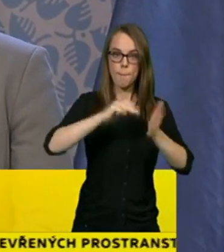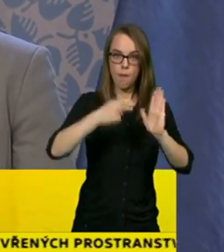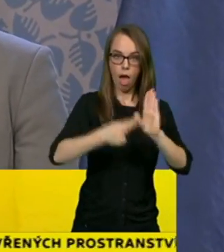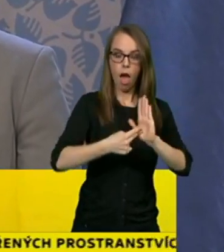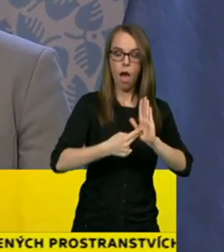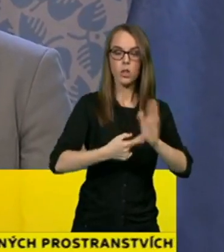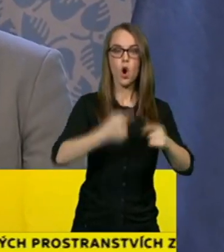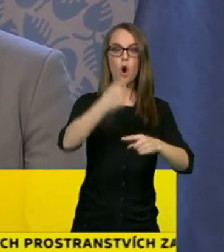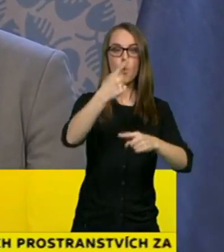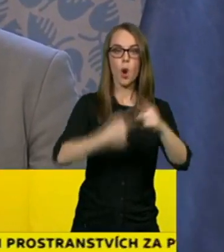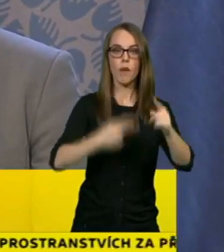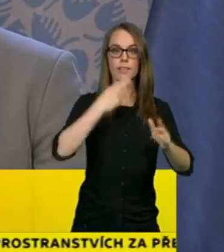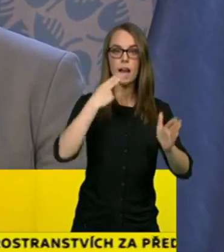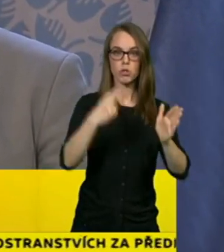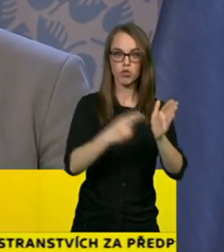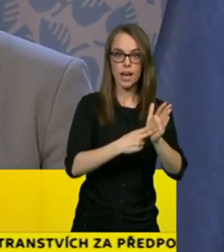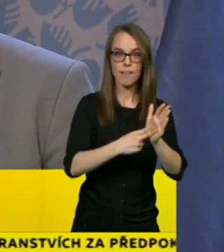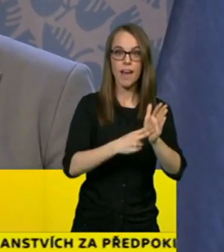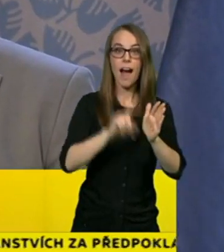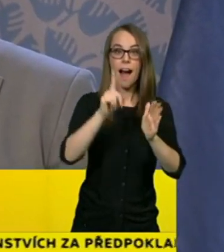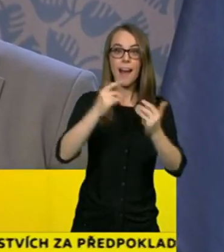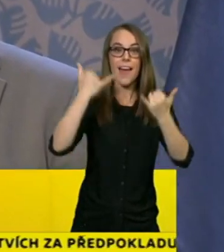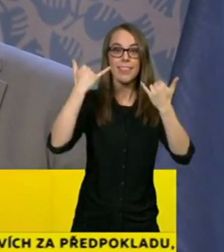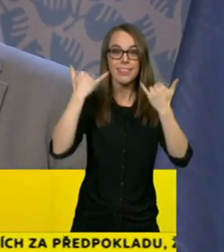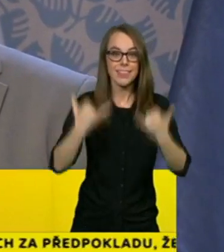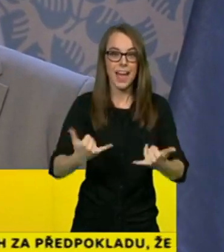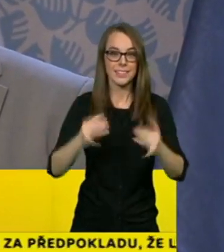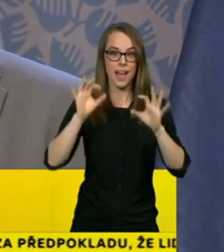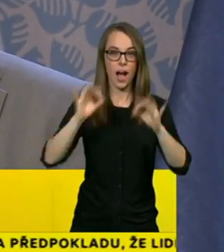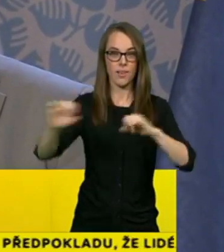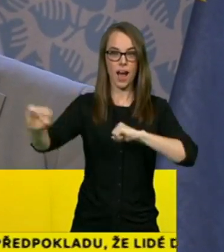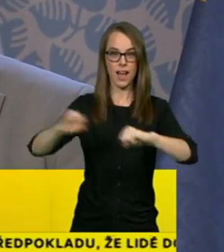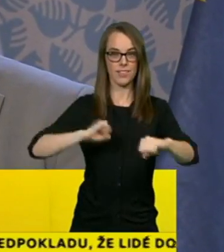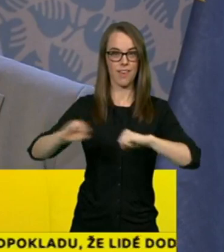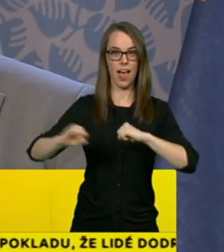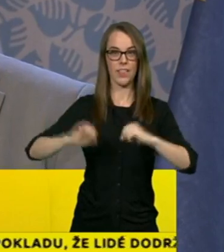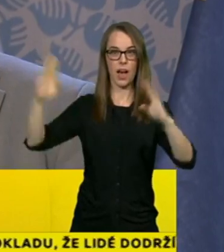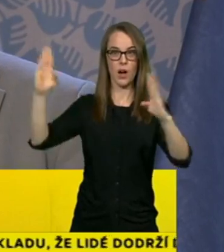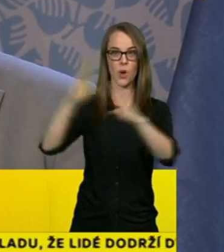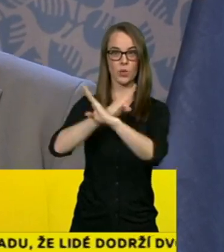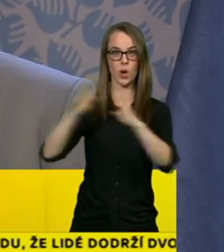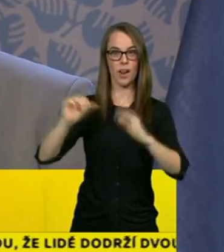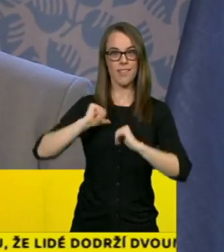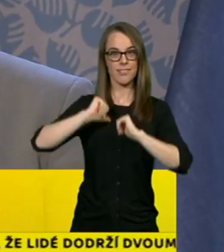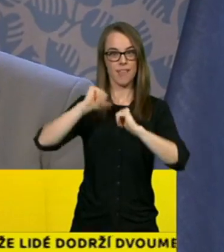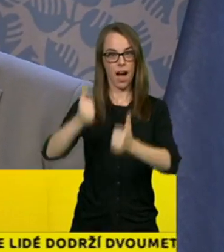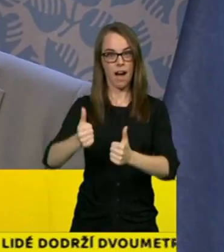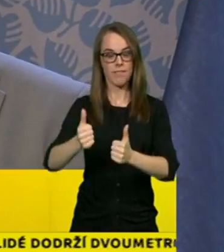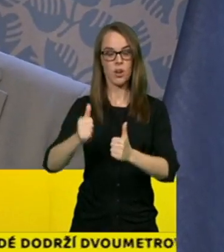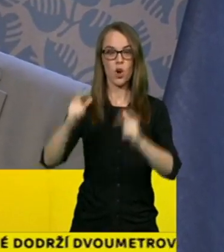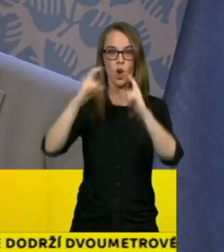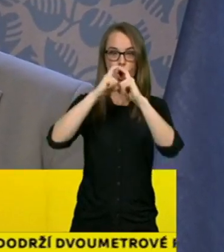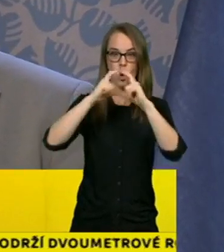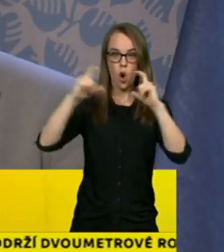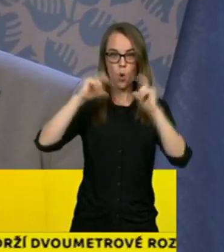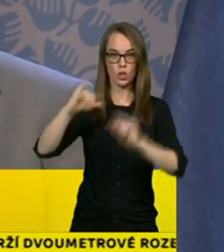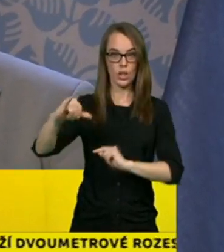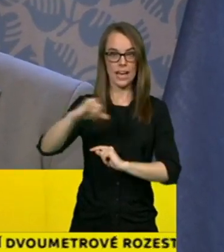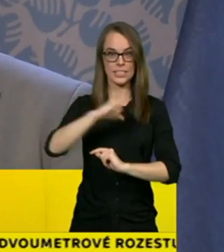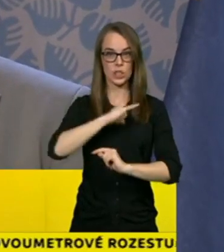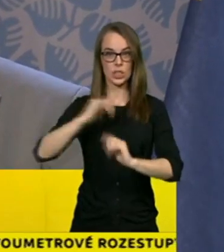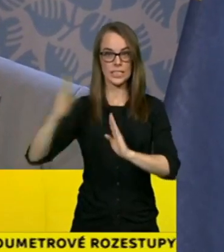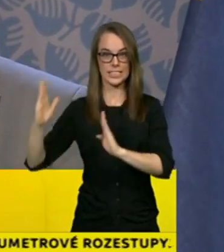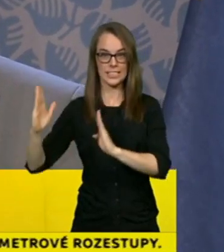června. Dnes na vládě byla diskuze a padl tam návrh nějakým způsobem roušky rozvolnit a posunout a